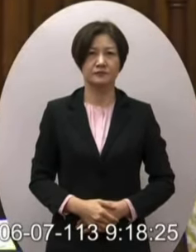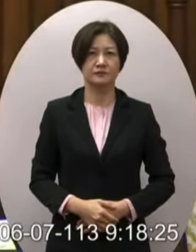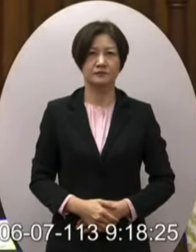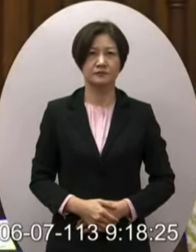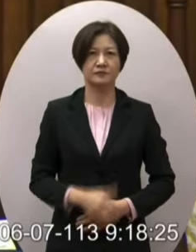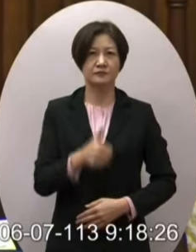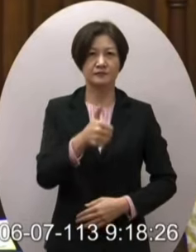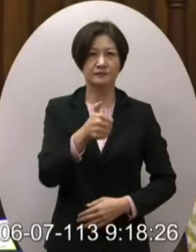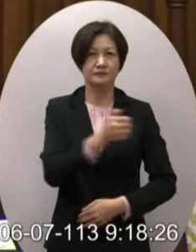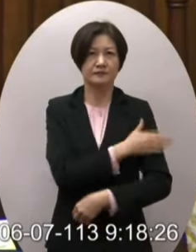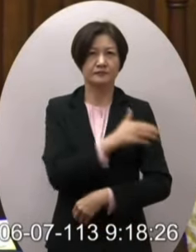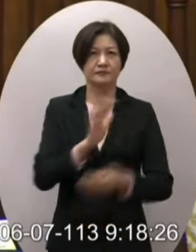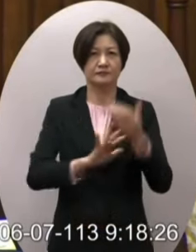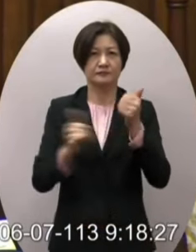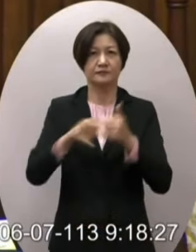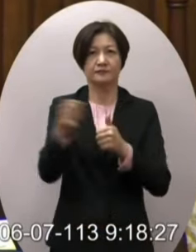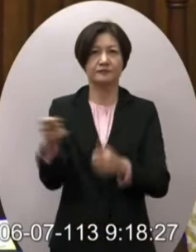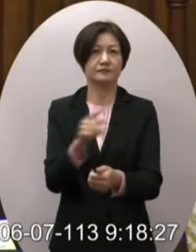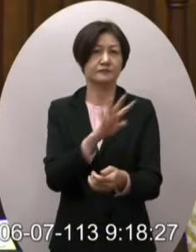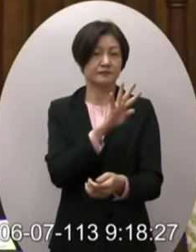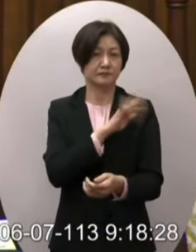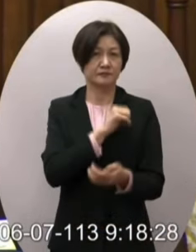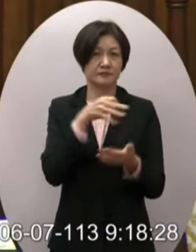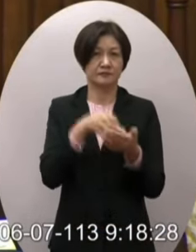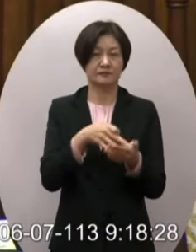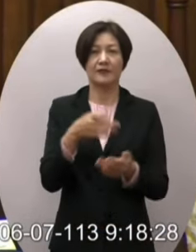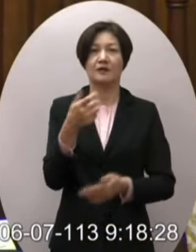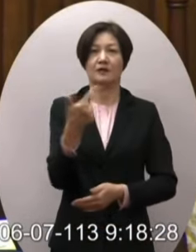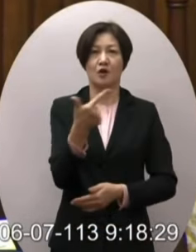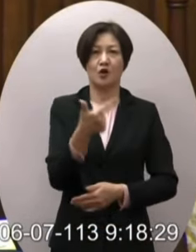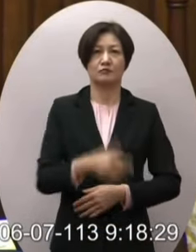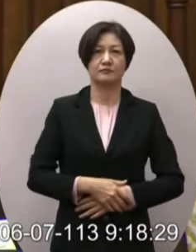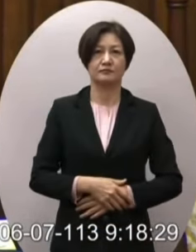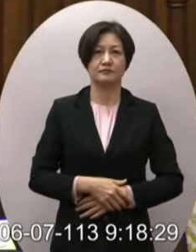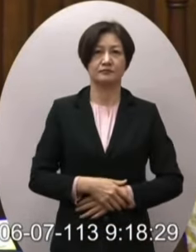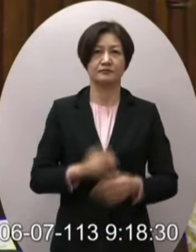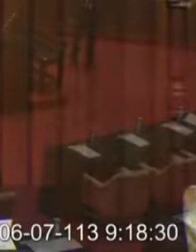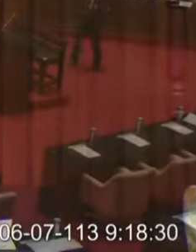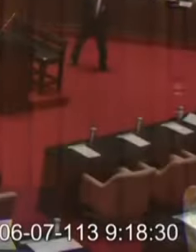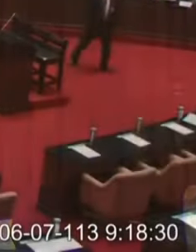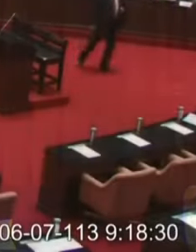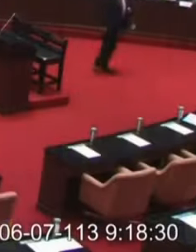谢谢陈金威委员的发言。接下来请登记第6号林俊宪委员发言。